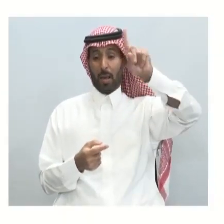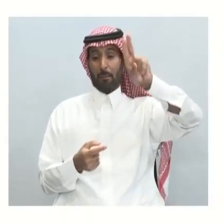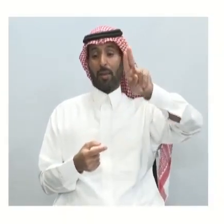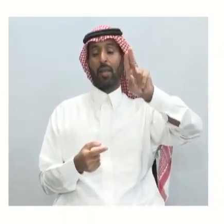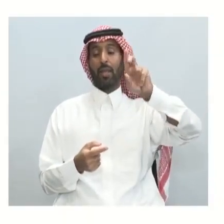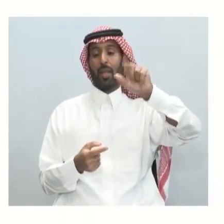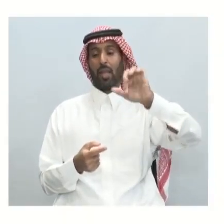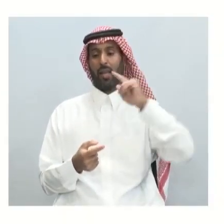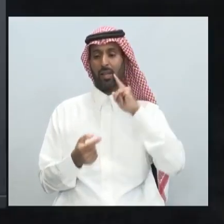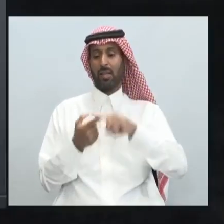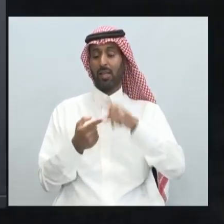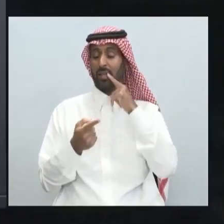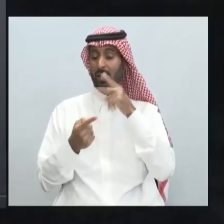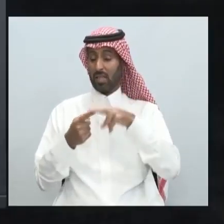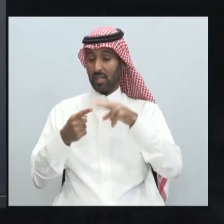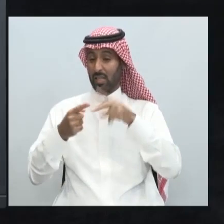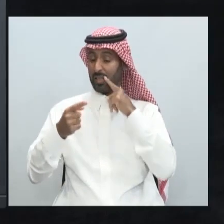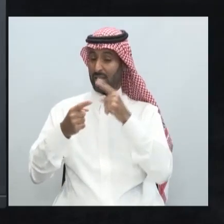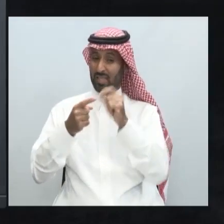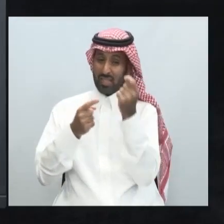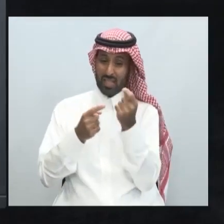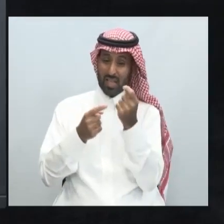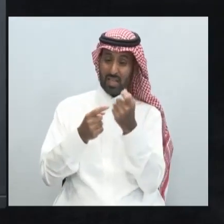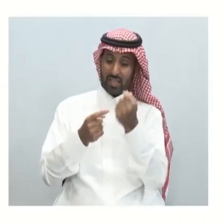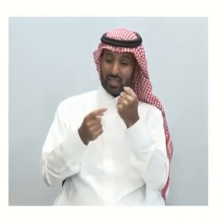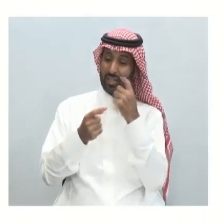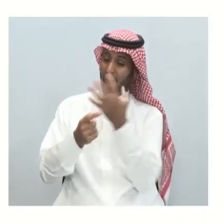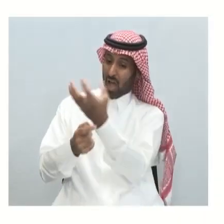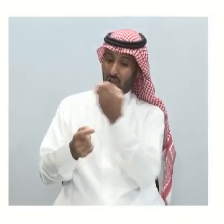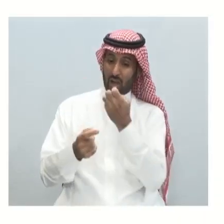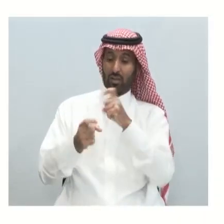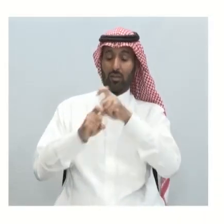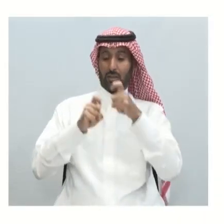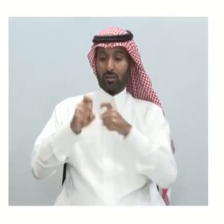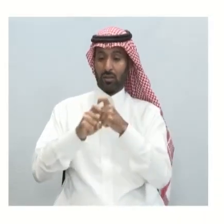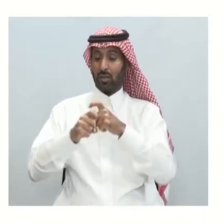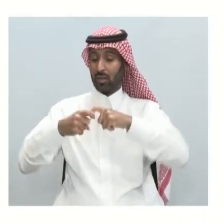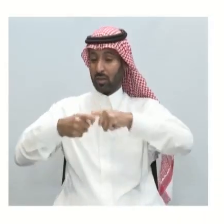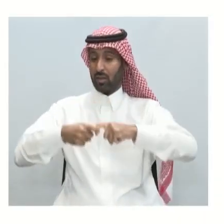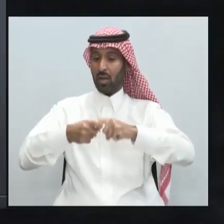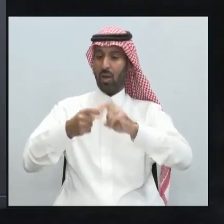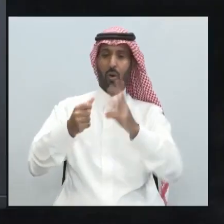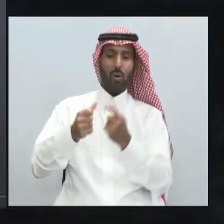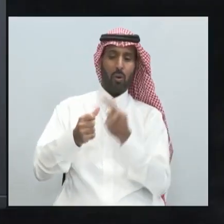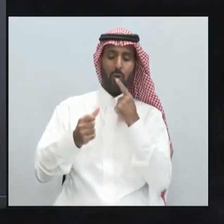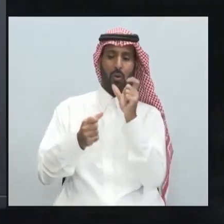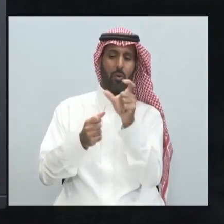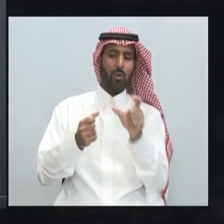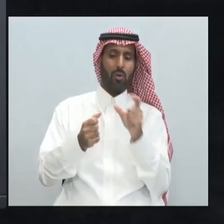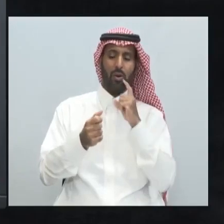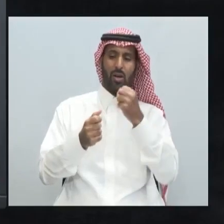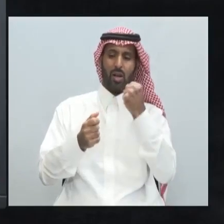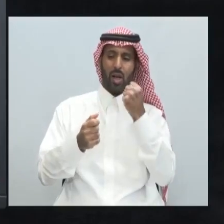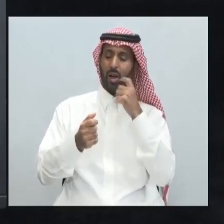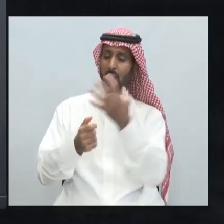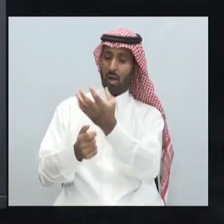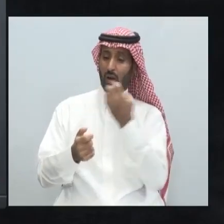الكهروسالبيه هي المقدره النسبيه للذره على جذب الالكترونات الرابط ايه العناصر سيكون اقوى